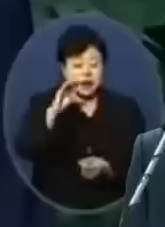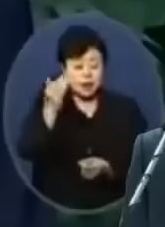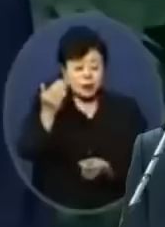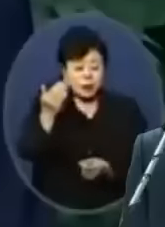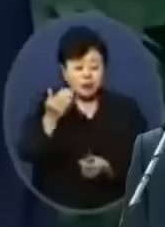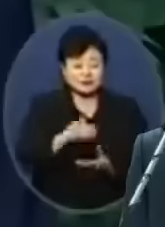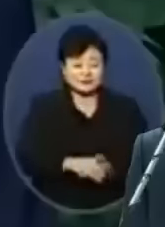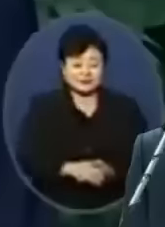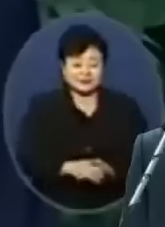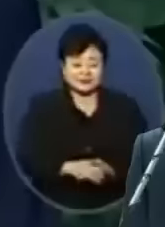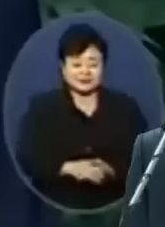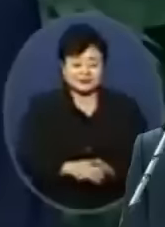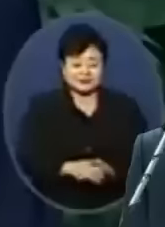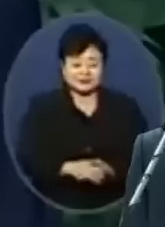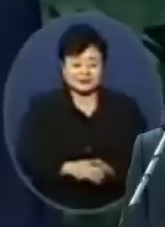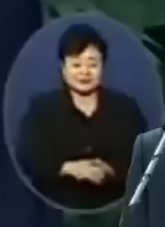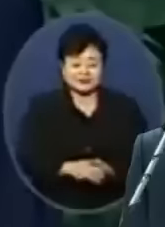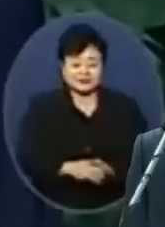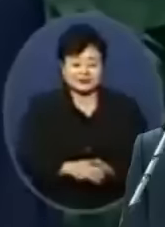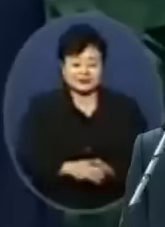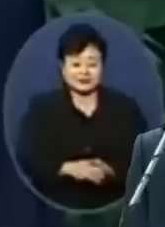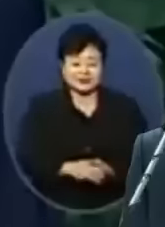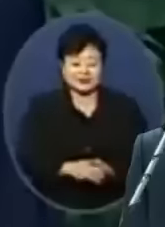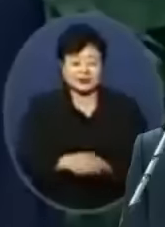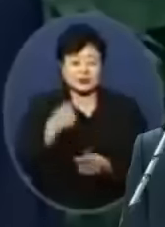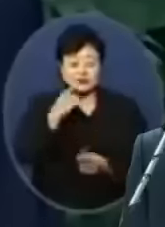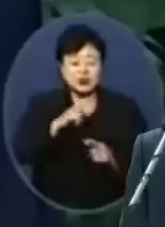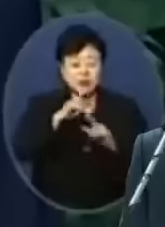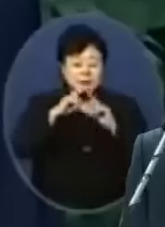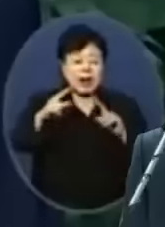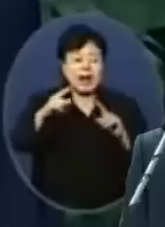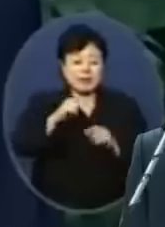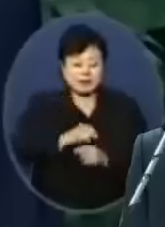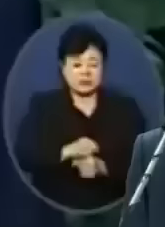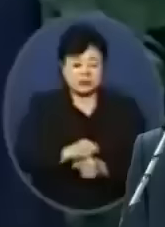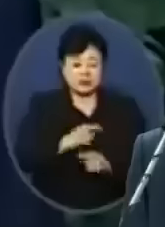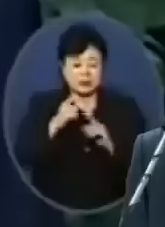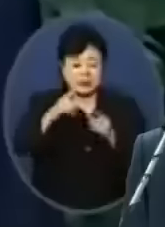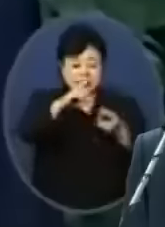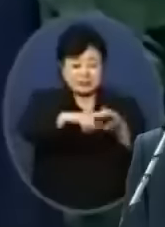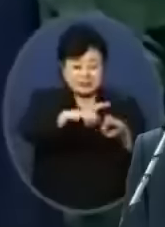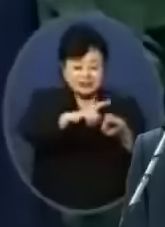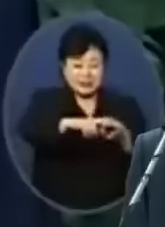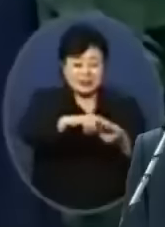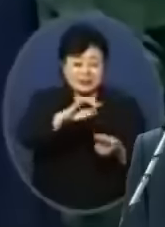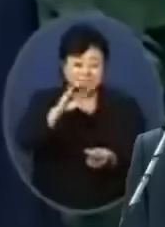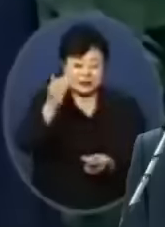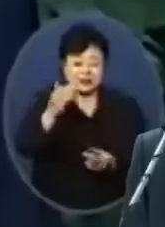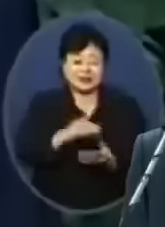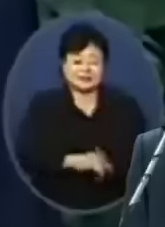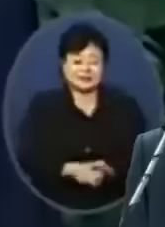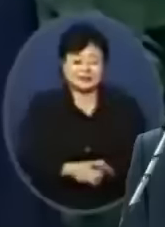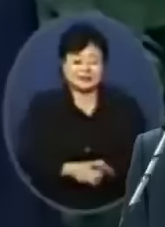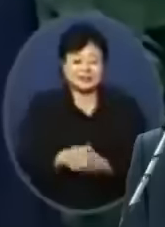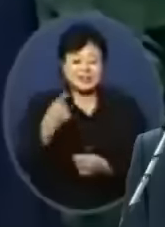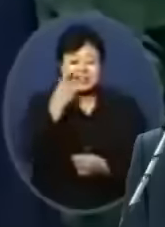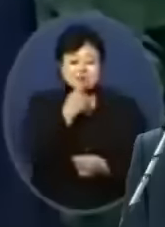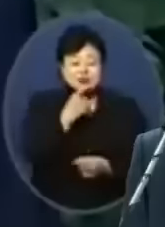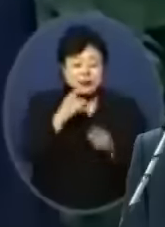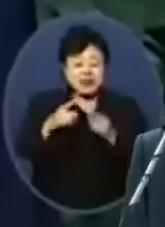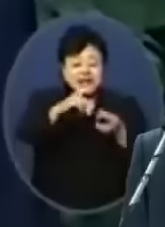될지어다. 그 다음 입술의 고백을 바꾸지 않고 계속하면 내